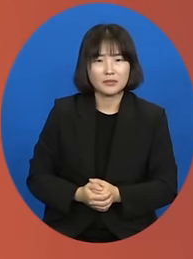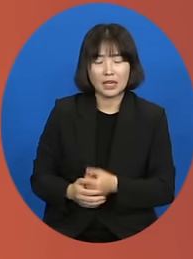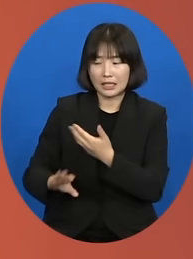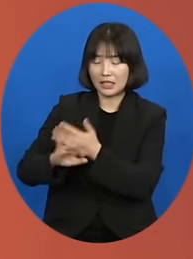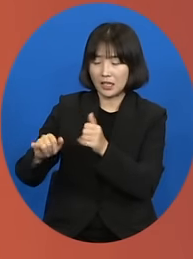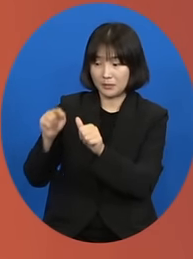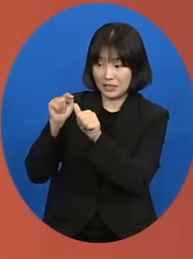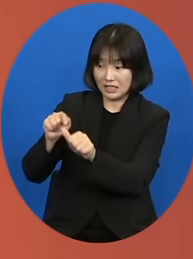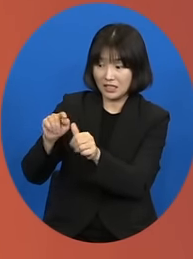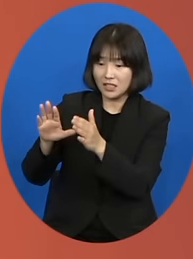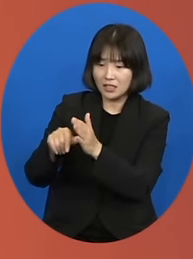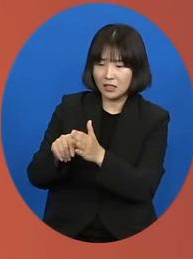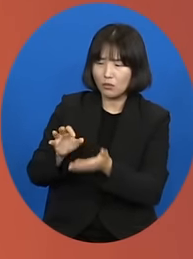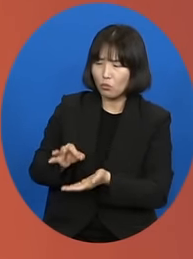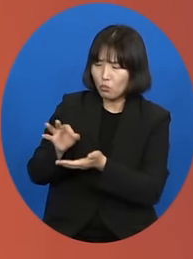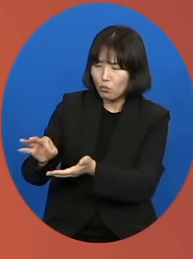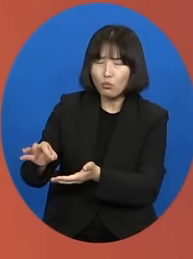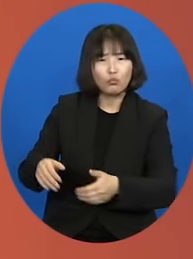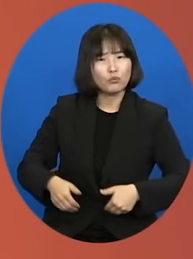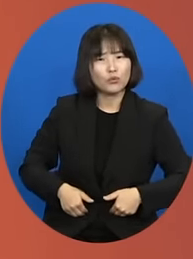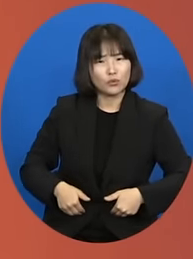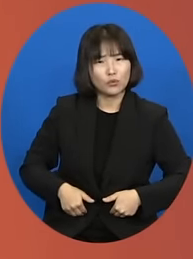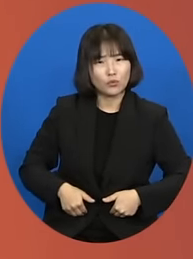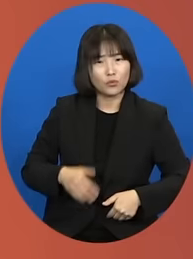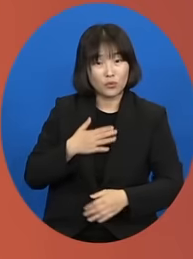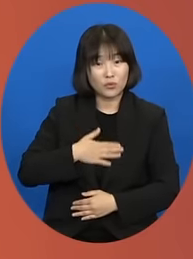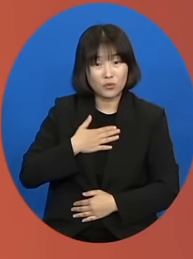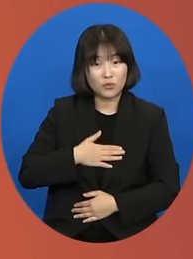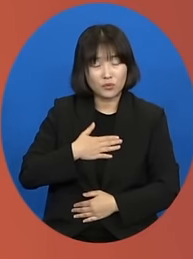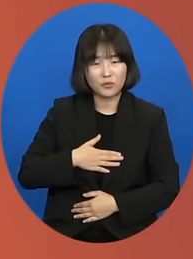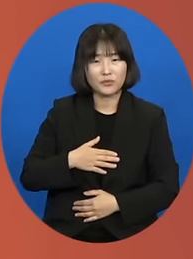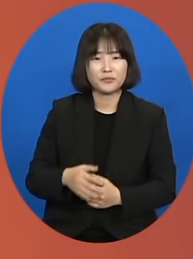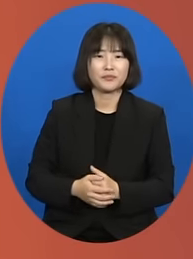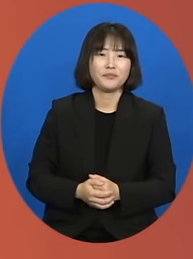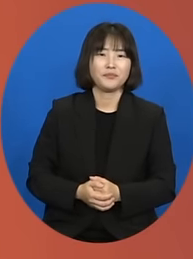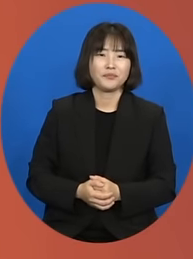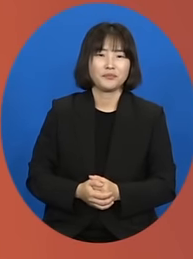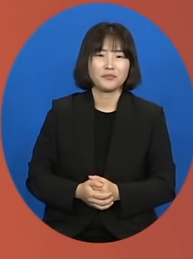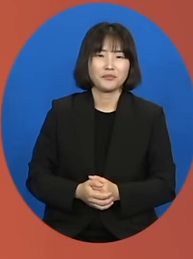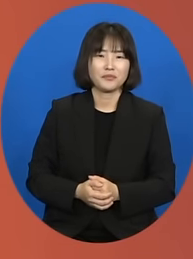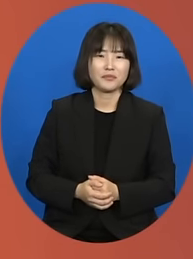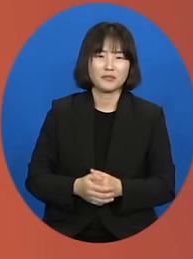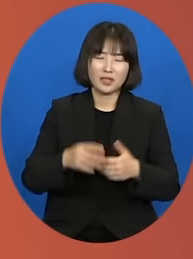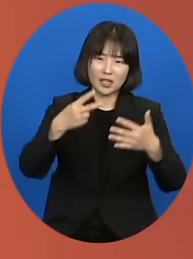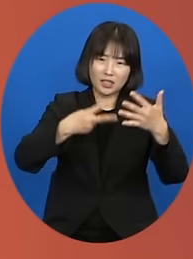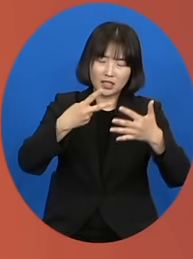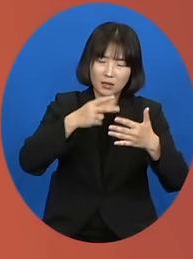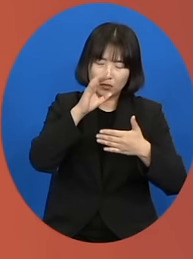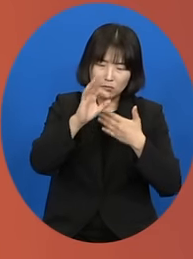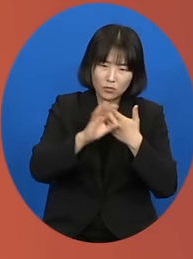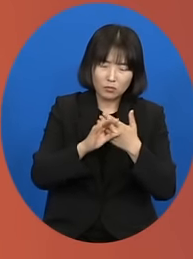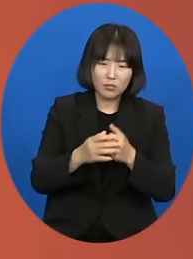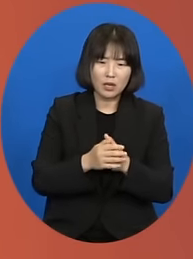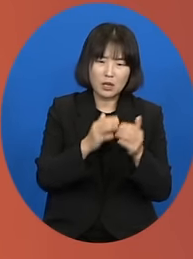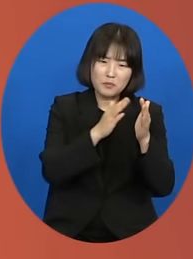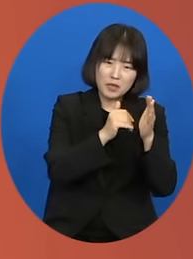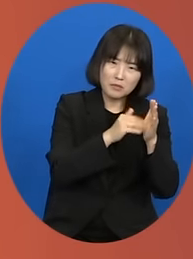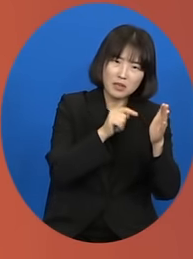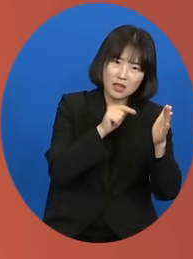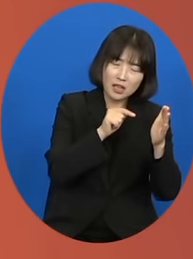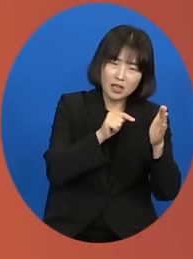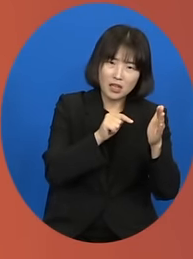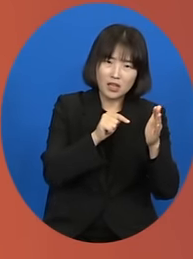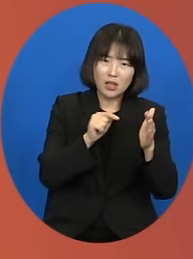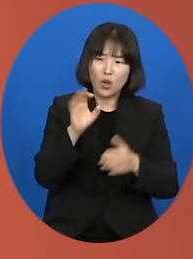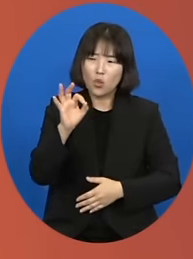아니에요. 우리가 전에 보았던 드라마 대사가 있죠? 비밀에는 비용이 들어갑니다. 아무도 안